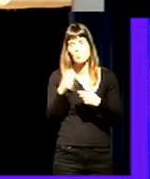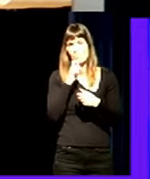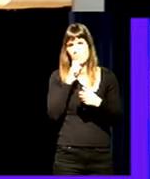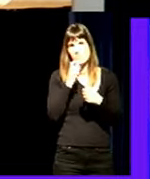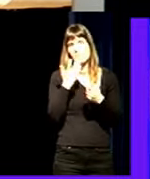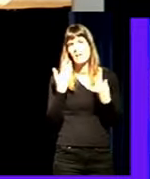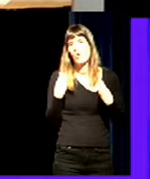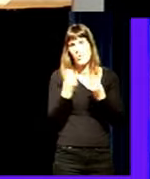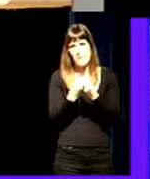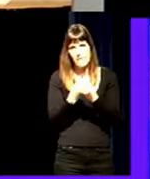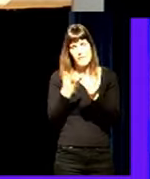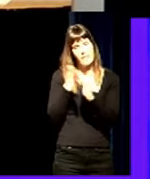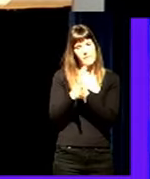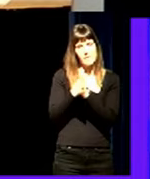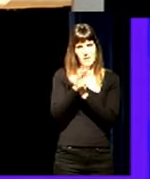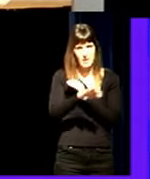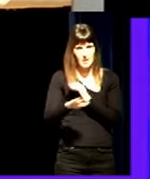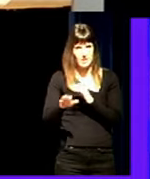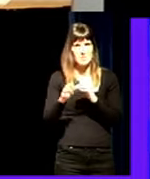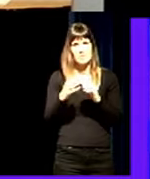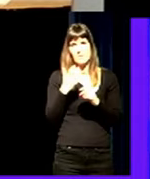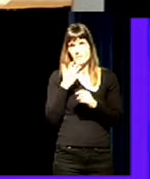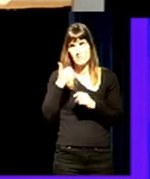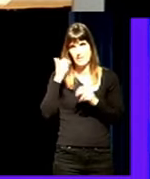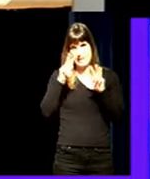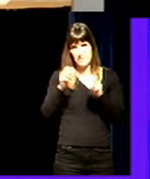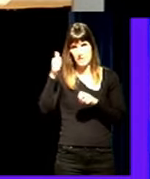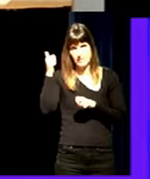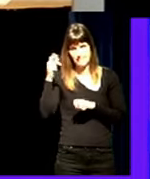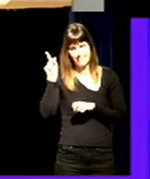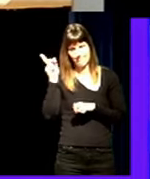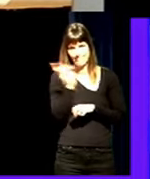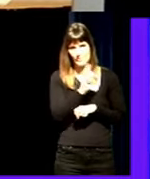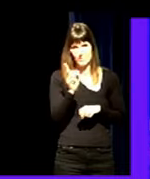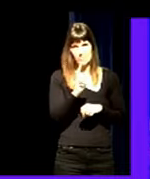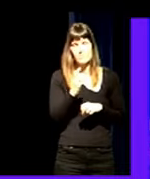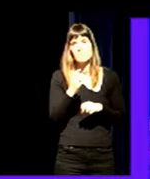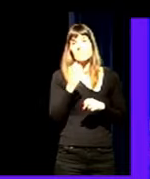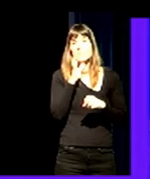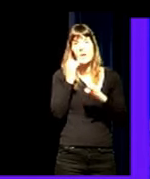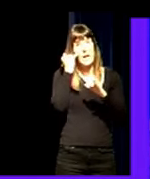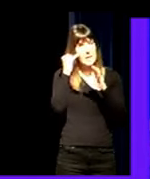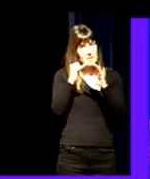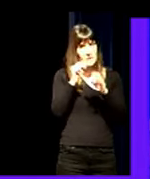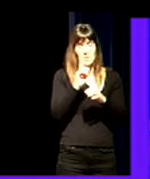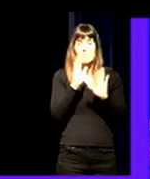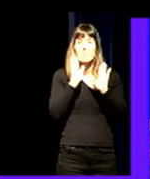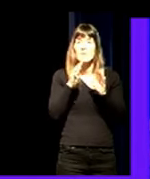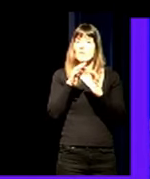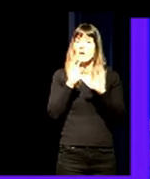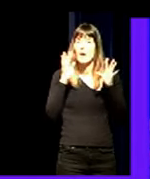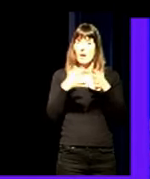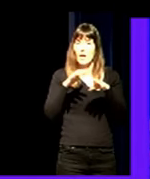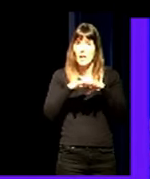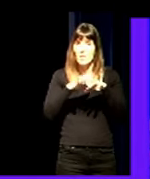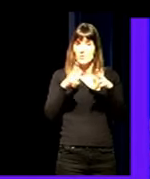eta ostras. Claro, igual ez zuten erabiltzen, igual ez zeuden Instagram, baina TikTok, bai, adibidez gurasoen, berriro non